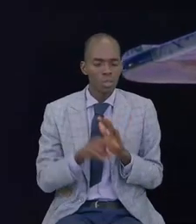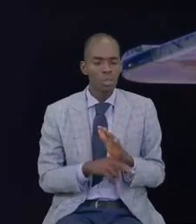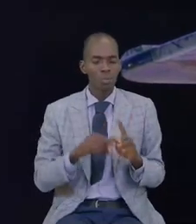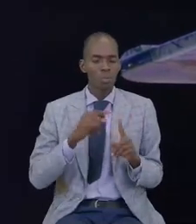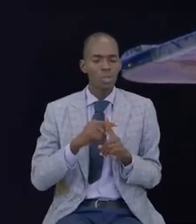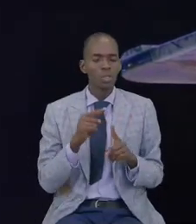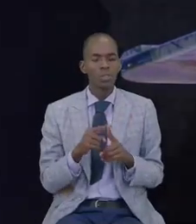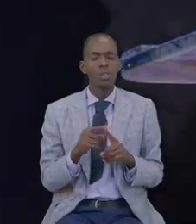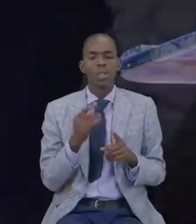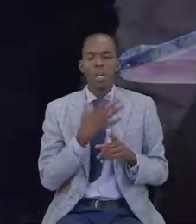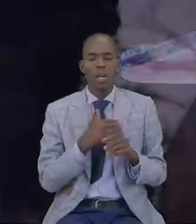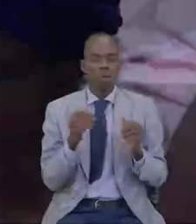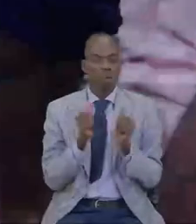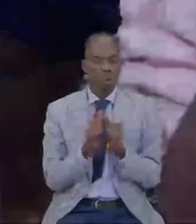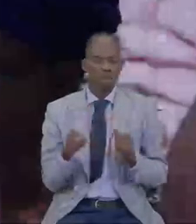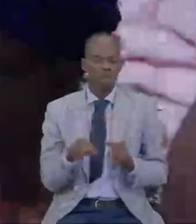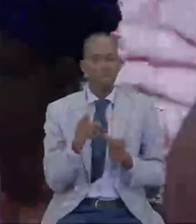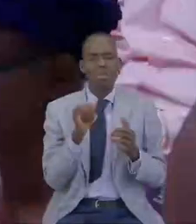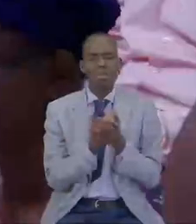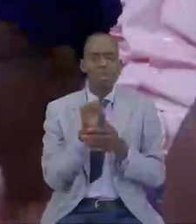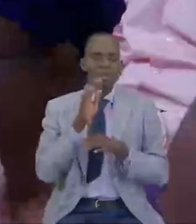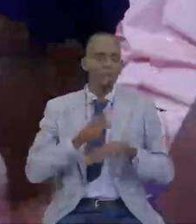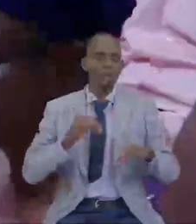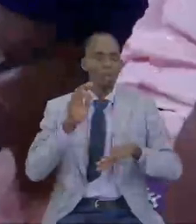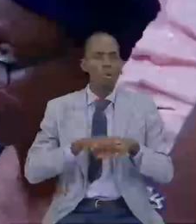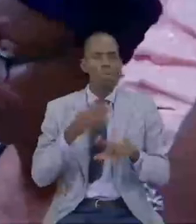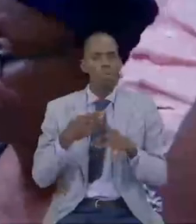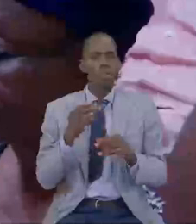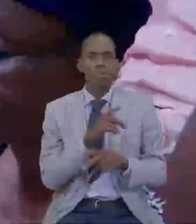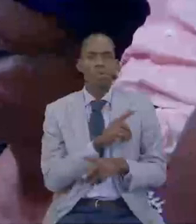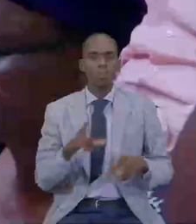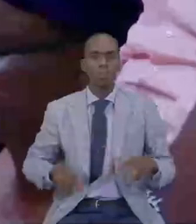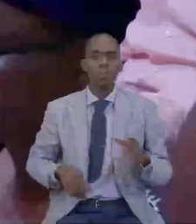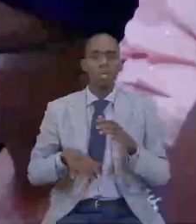invoquent le Seigneur. D'un cœur pur.